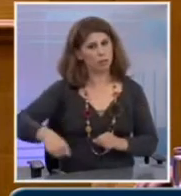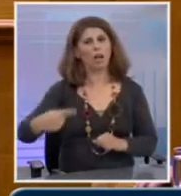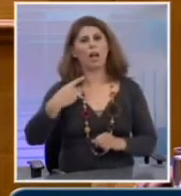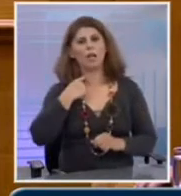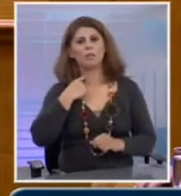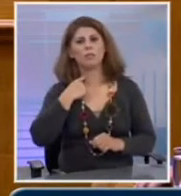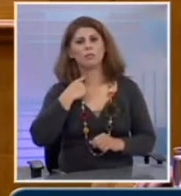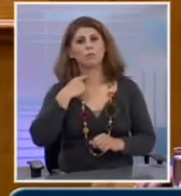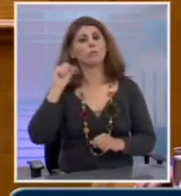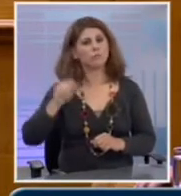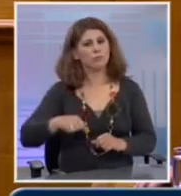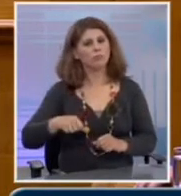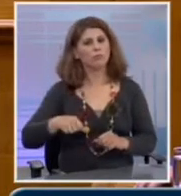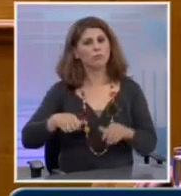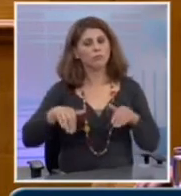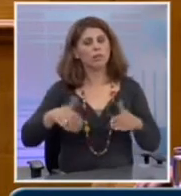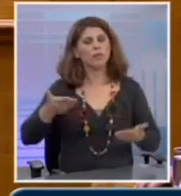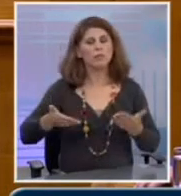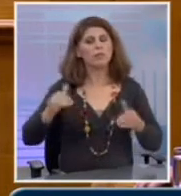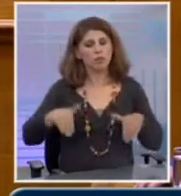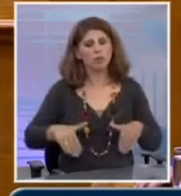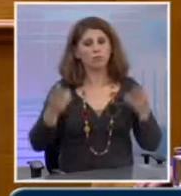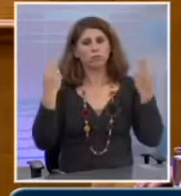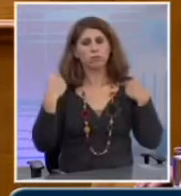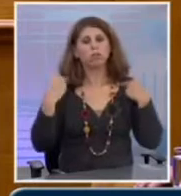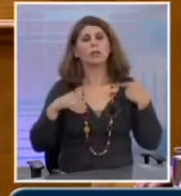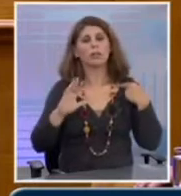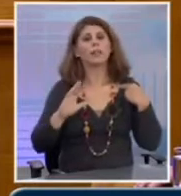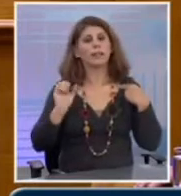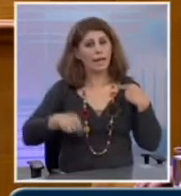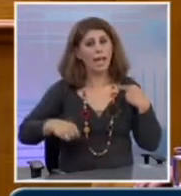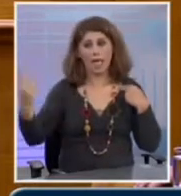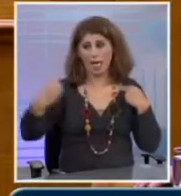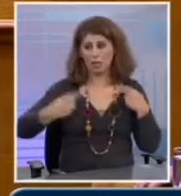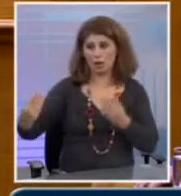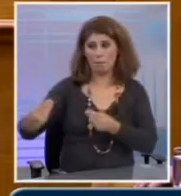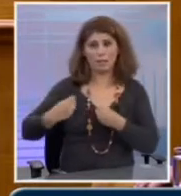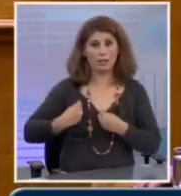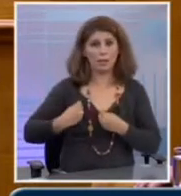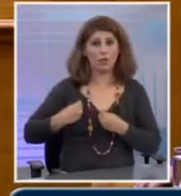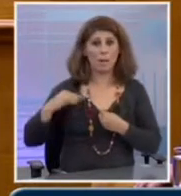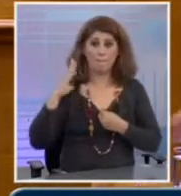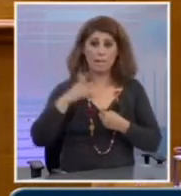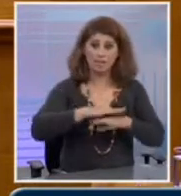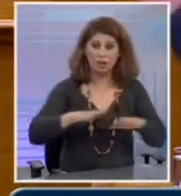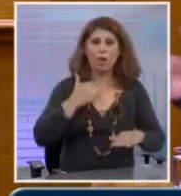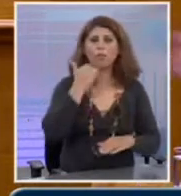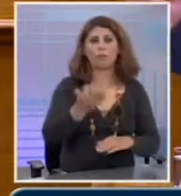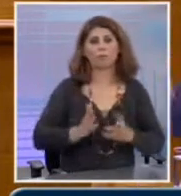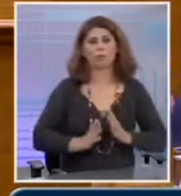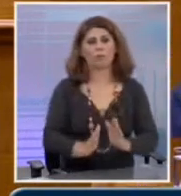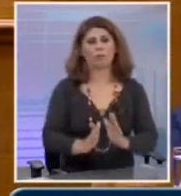Ναι, συμβιβαστήκαμε. Ναι, δεν μπορέσαμε να πάμε την εντολή του ελληνικού λαού μέχρι τέλος. Αλλά η διαφορά